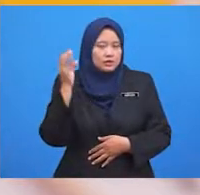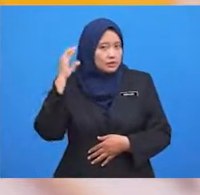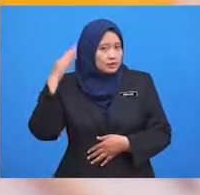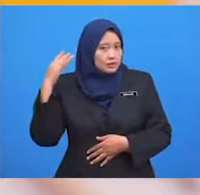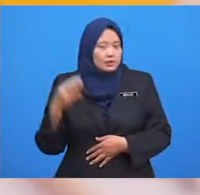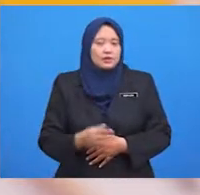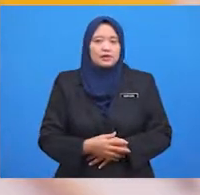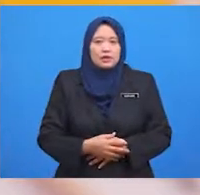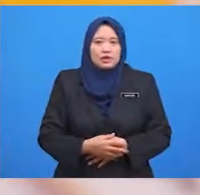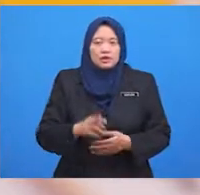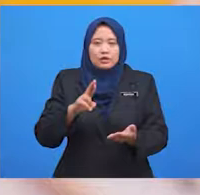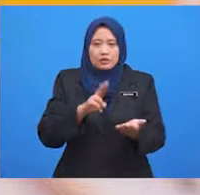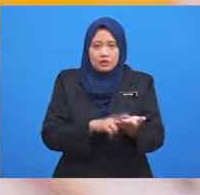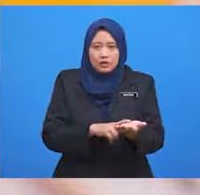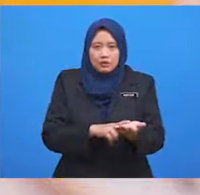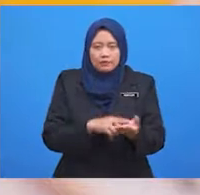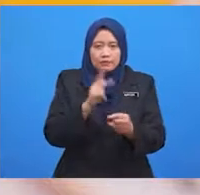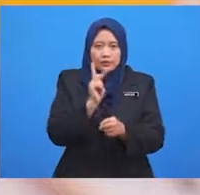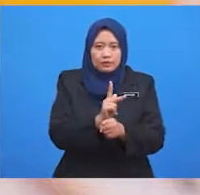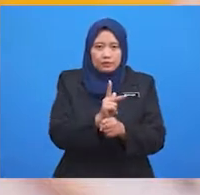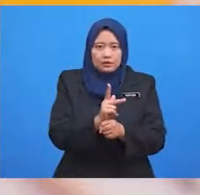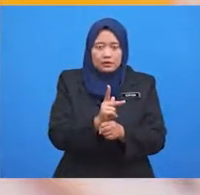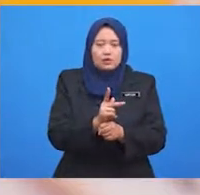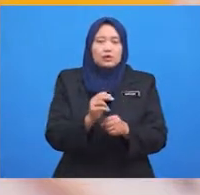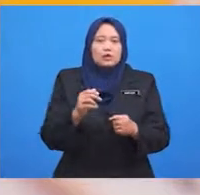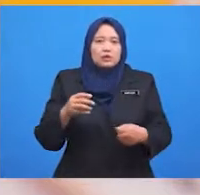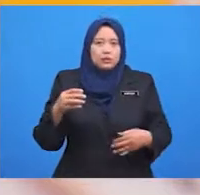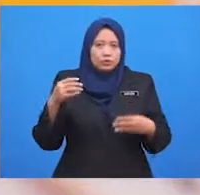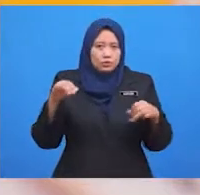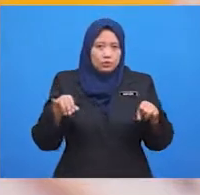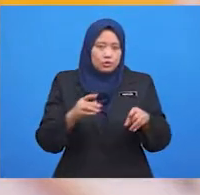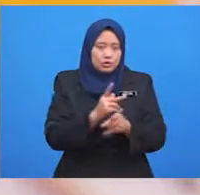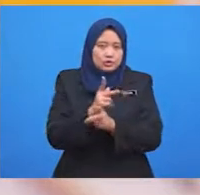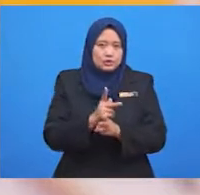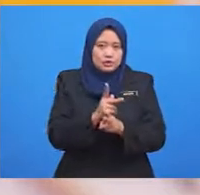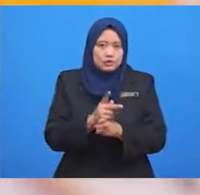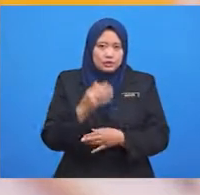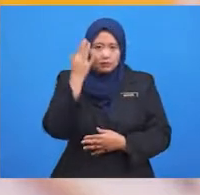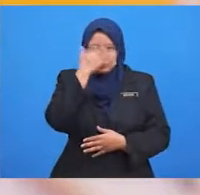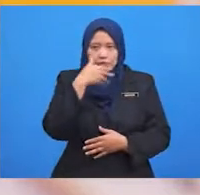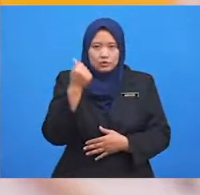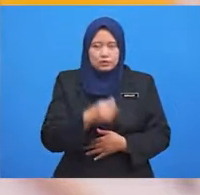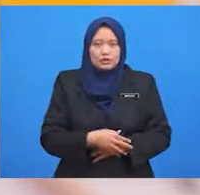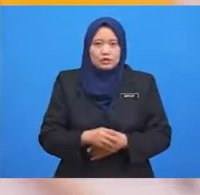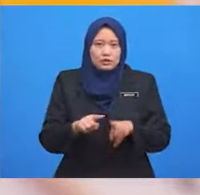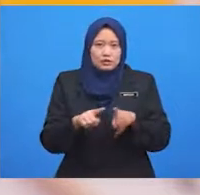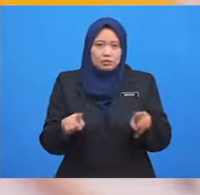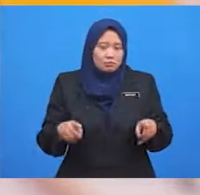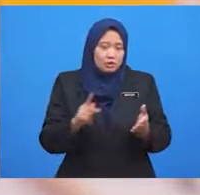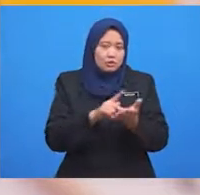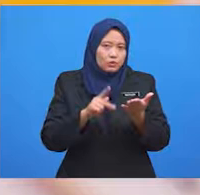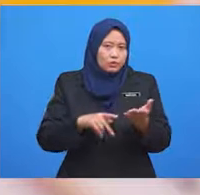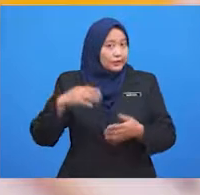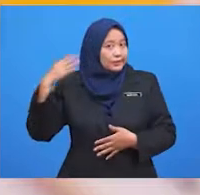tentang rawatan perkhidmatan atau penjagaan muka. Tetapi kurang pendedahan mengenai rawatan dan perkhidmatan